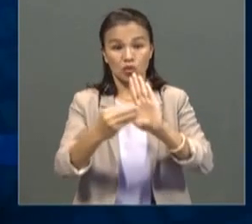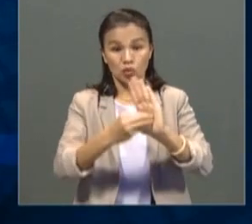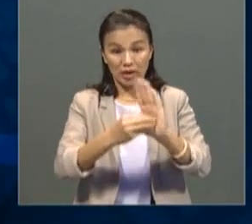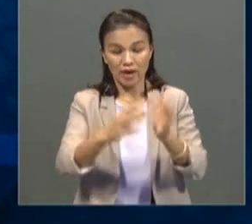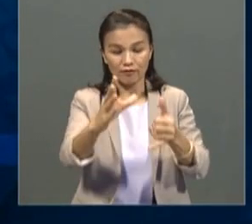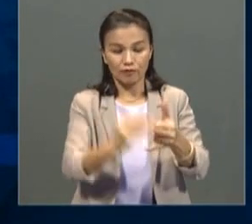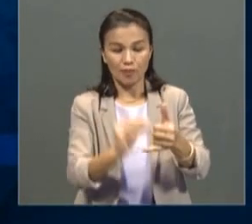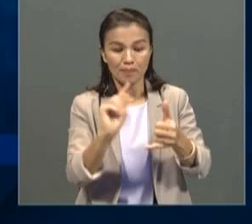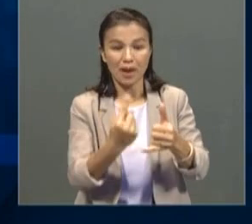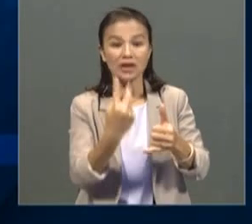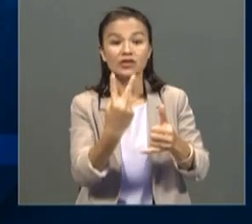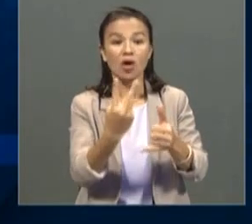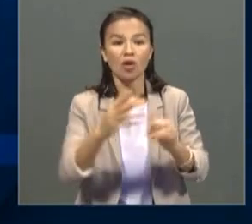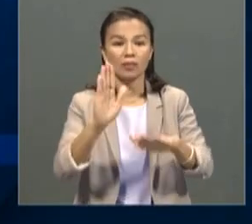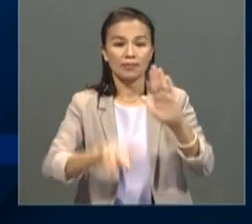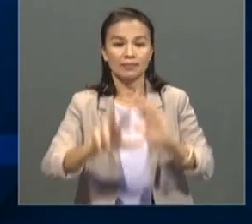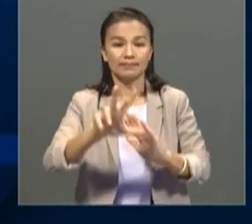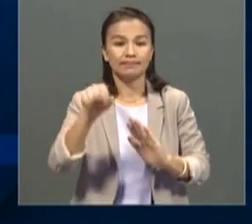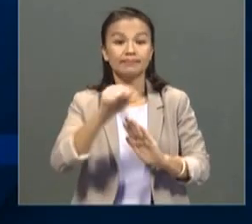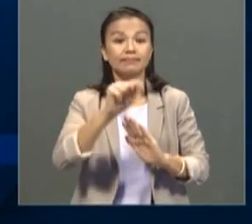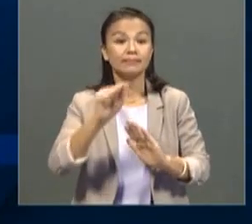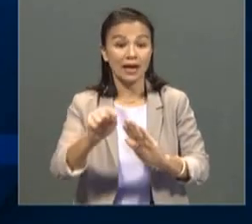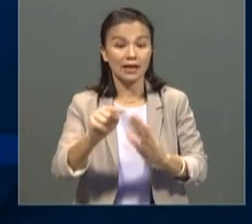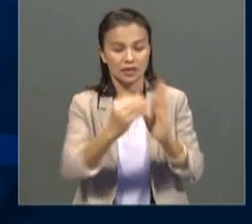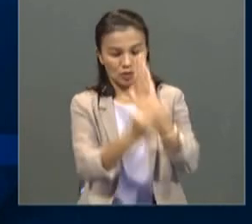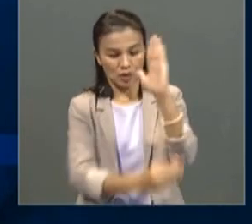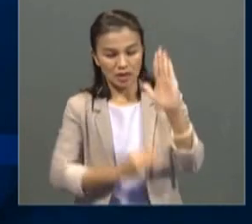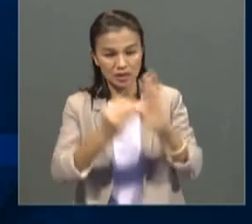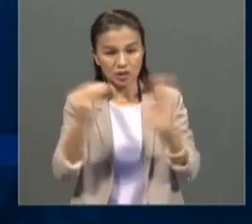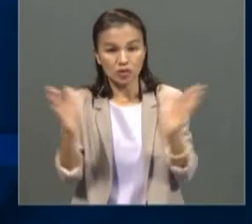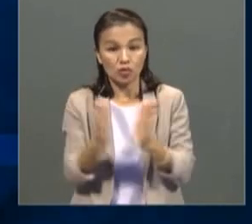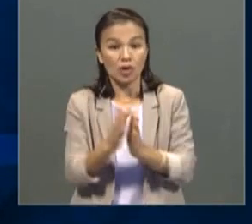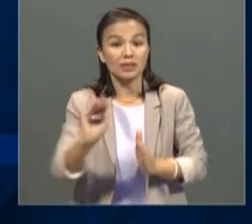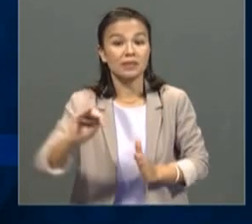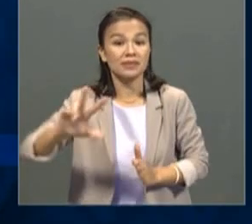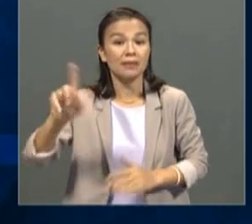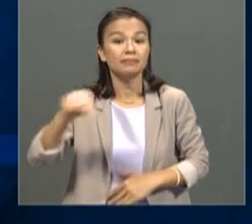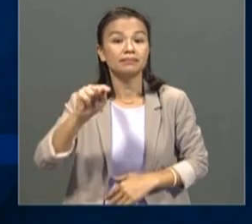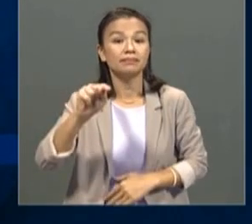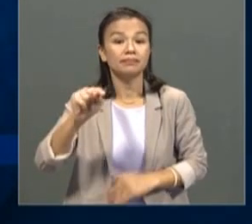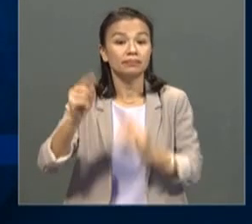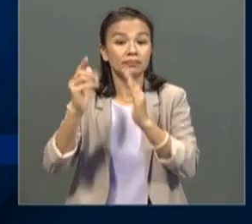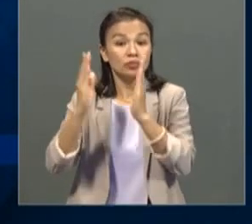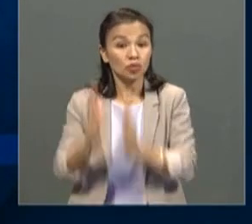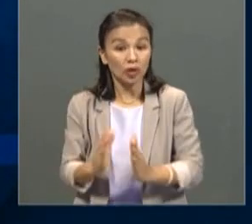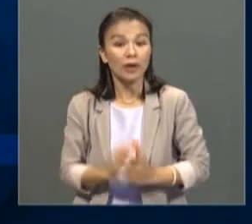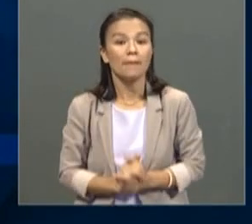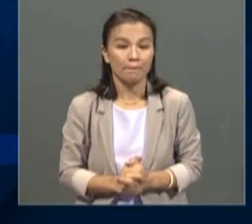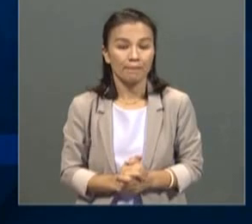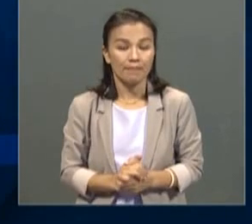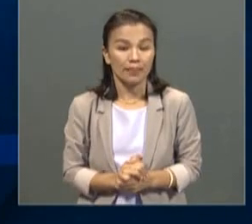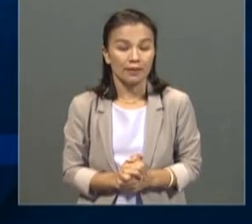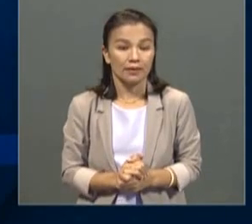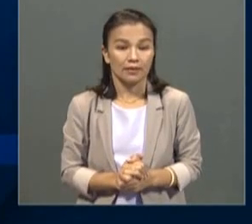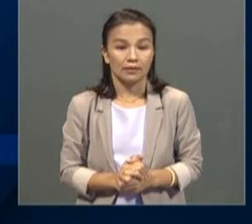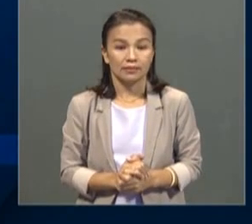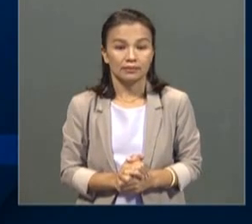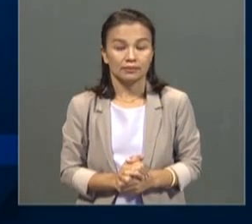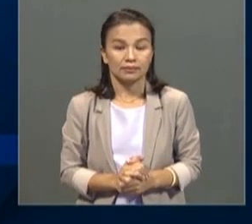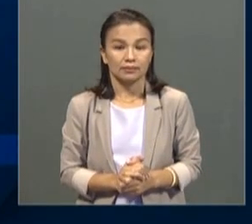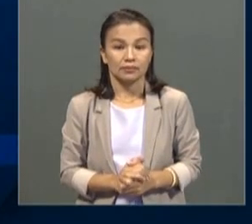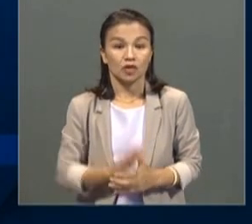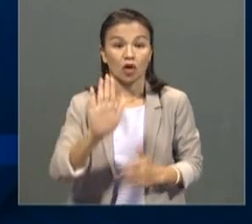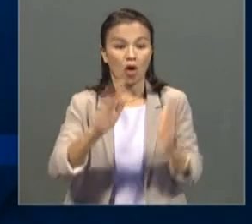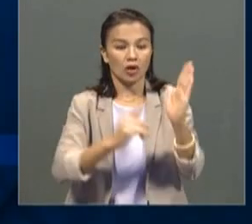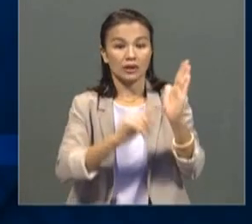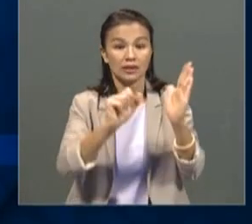ရဲ့30ရာခိုင်နှုန်းနီးပါးဖြစ်ပါတယ်ဘန်ကောက်ကတော့300ရာခိုင်ဖြစ်ပြီးတော့တခြားခရိုင်တွေအားလုံးပေါင်းစုစုပေါင်းက43ယောက်ဖြစ်ပါတယ်အဲ့ဒါက